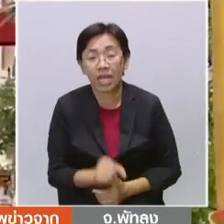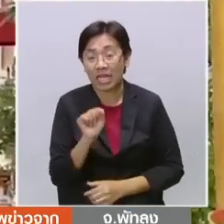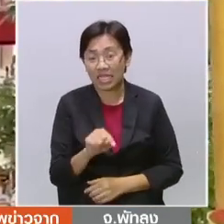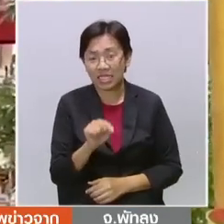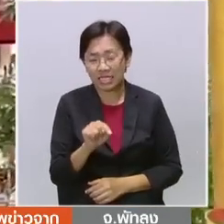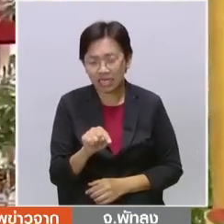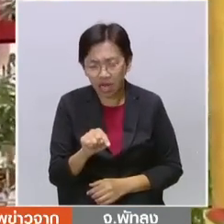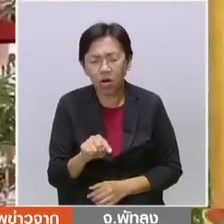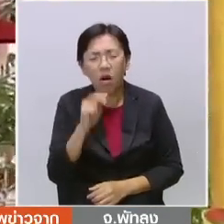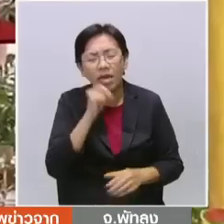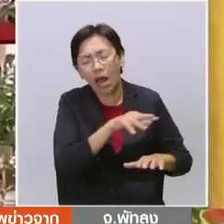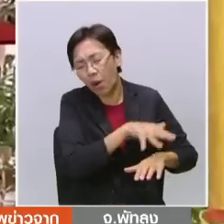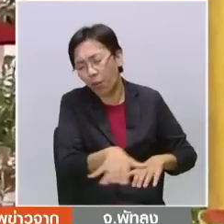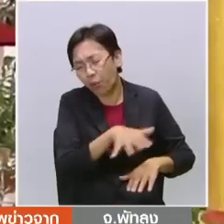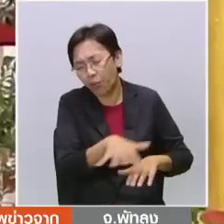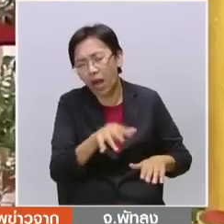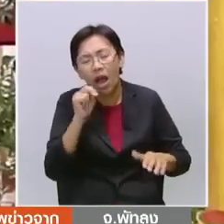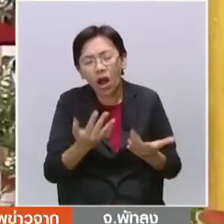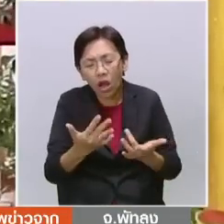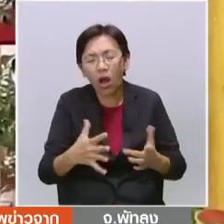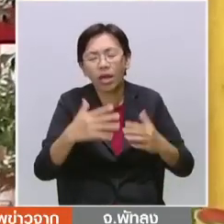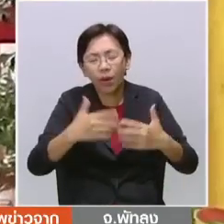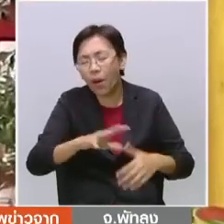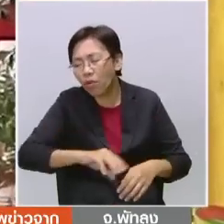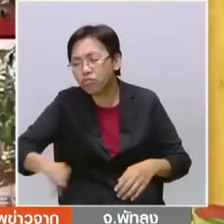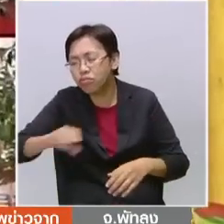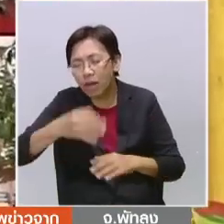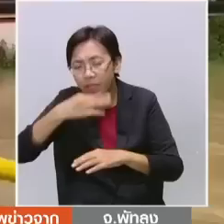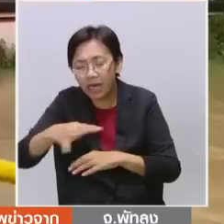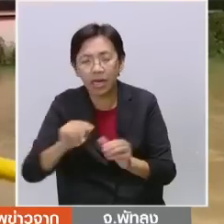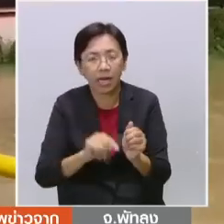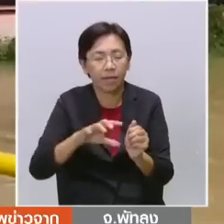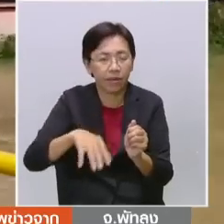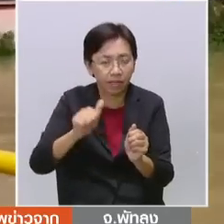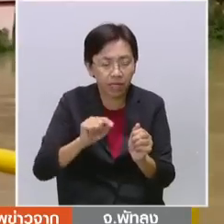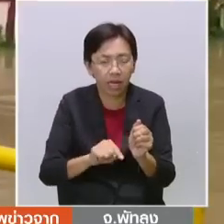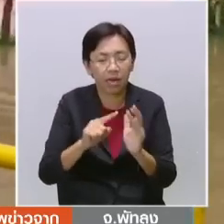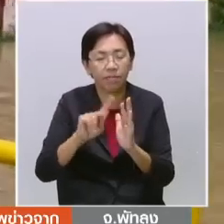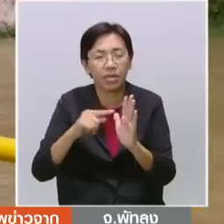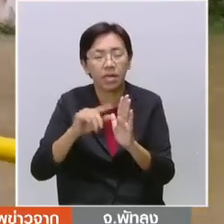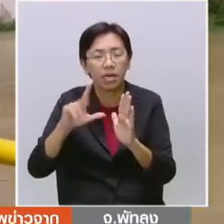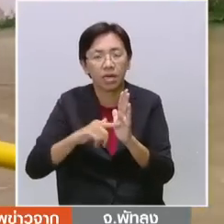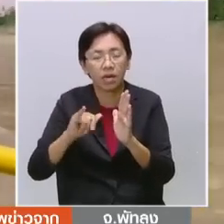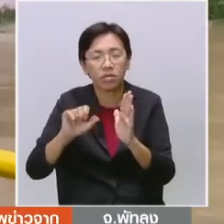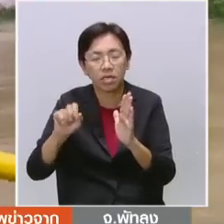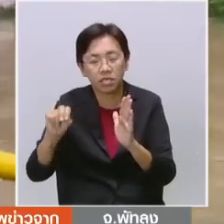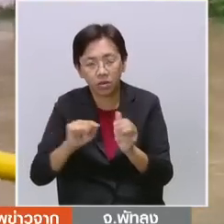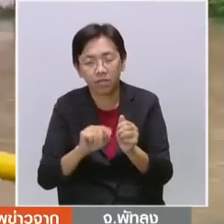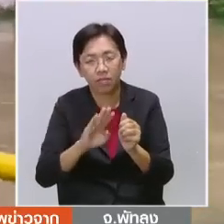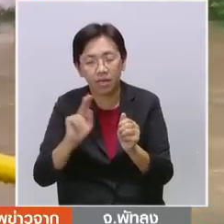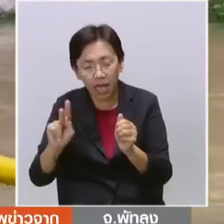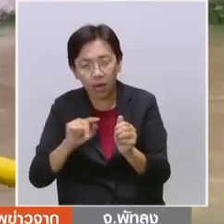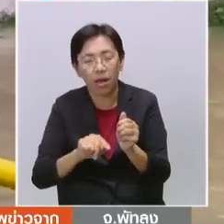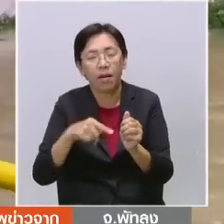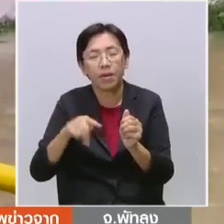ดนี้เนี่ยจะเป็นพื้นที่รองรับน้ำก่อนที่จะระบายลงสู่ทะเลก็คือแถบอำเภอเมืองเขาชัยสนบางแก้วปากพยู